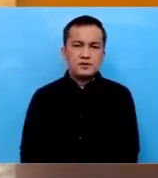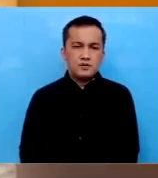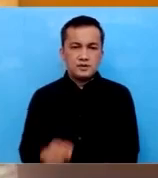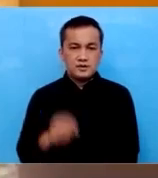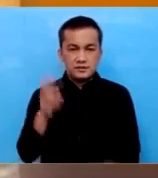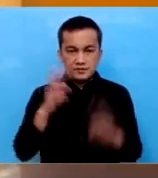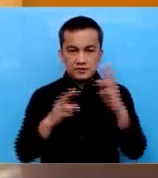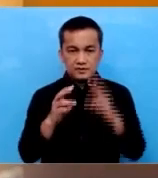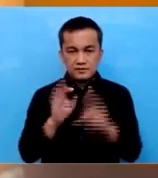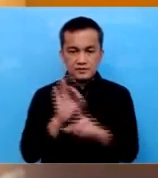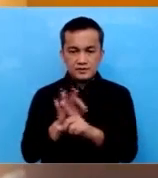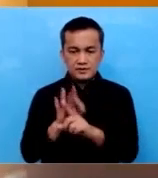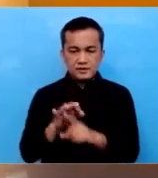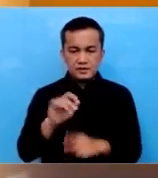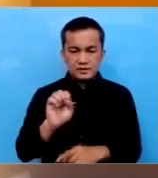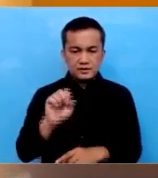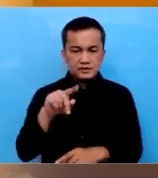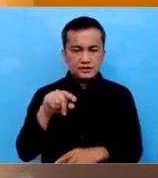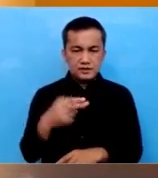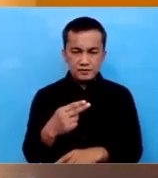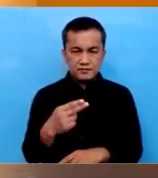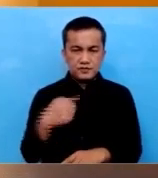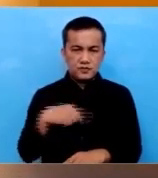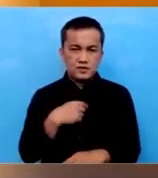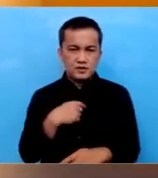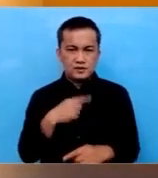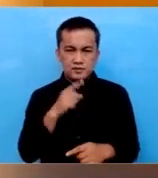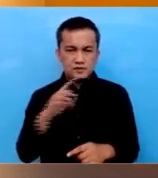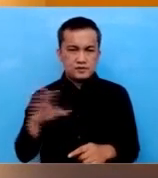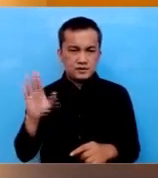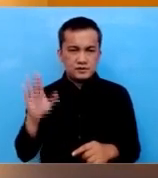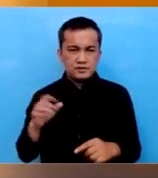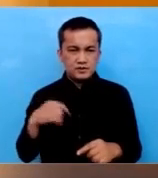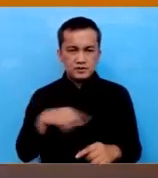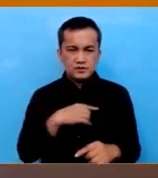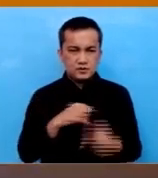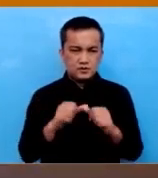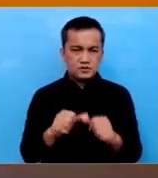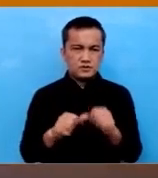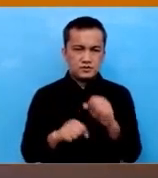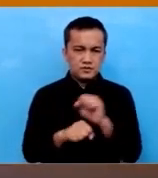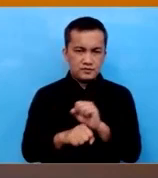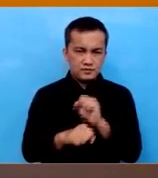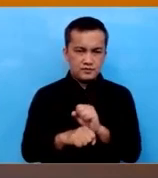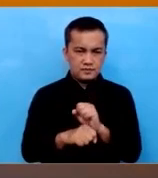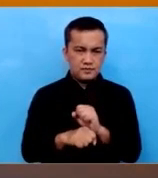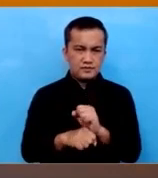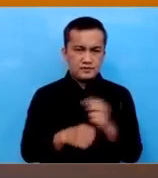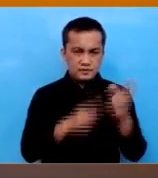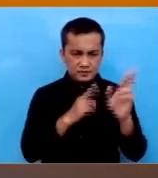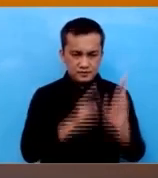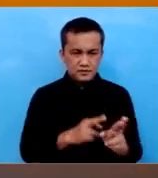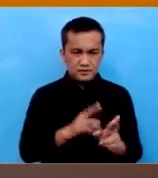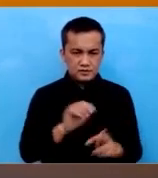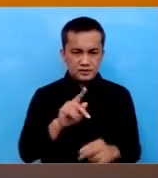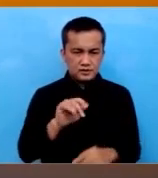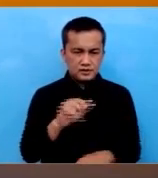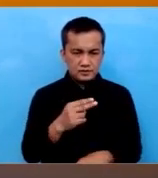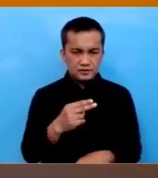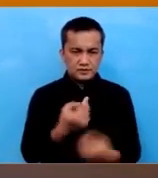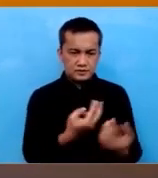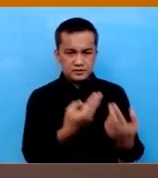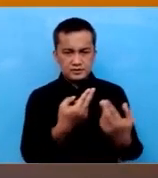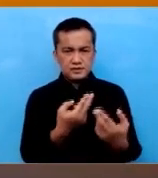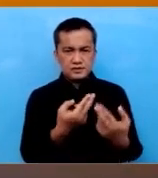fans nila ni Seth. We promised each other na magpapatuloy pa rin kami sa work namin. Nire-respeto ko si Seth Fedelin at nire-respeto ko yung love